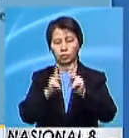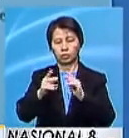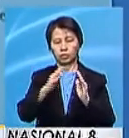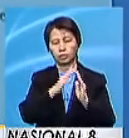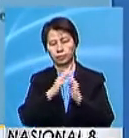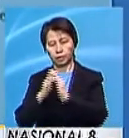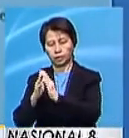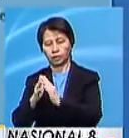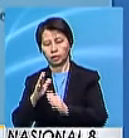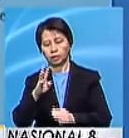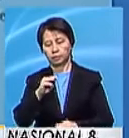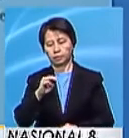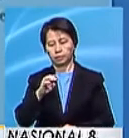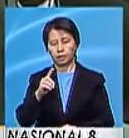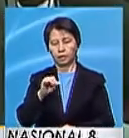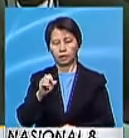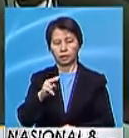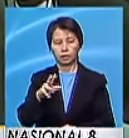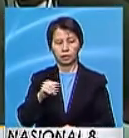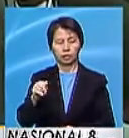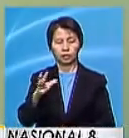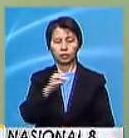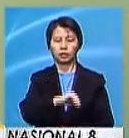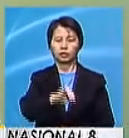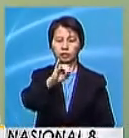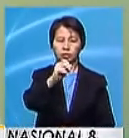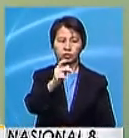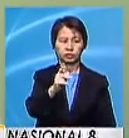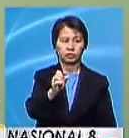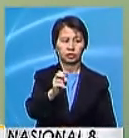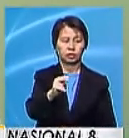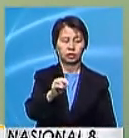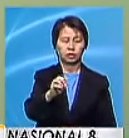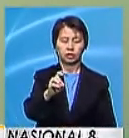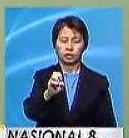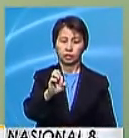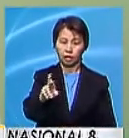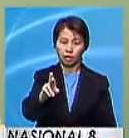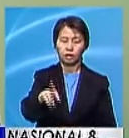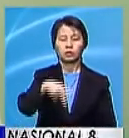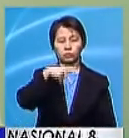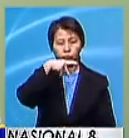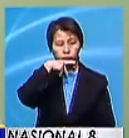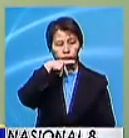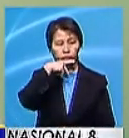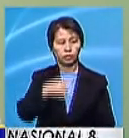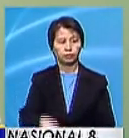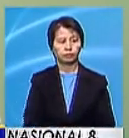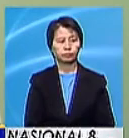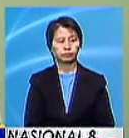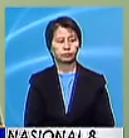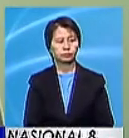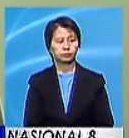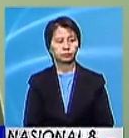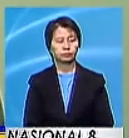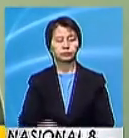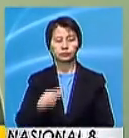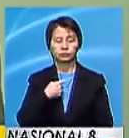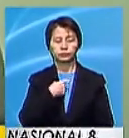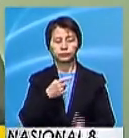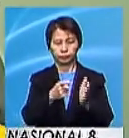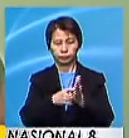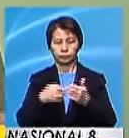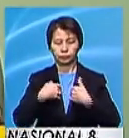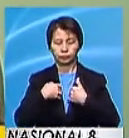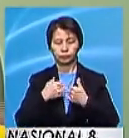Perbandaran Medini serta Iskandar Puteri. I think we need a bit of time also to finalize our business plan and to make sure that we have